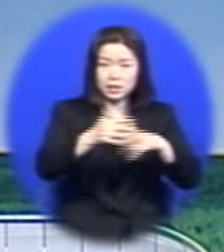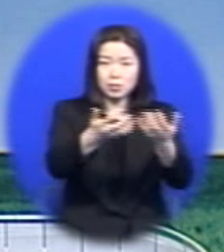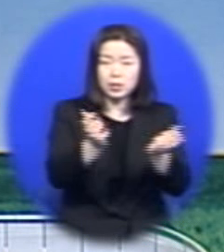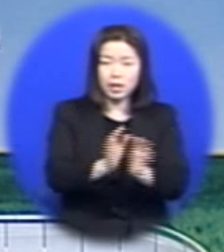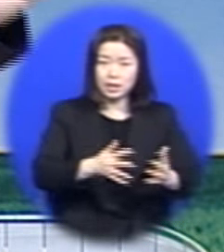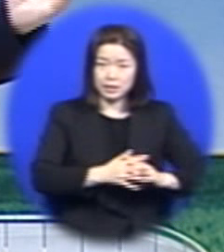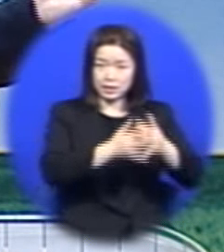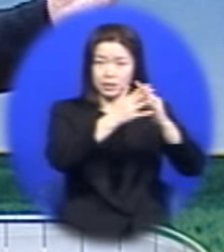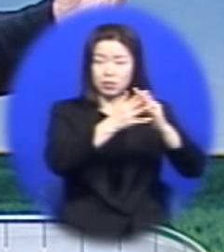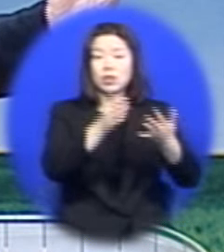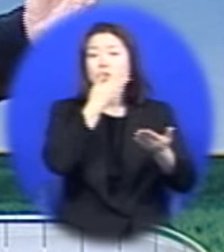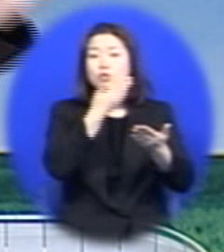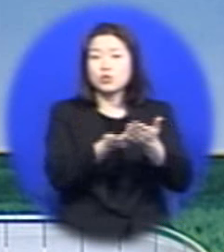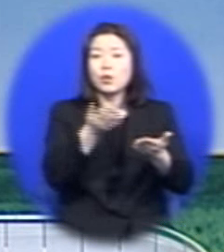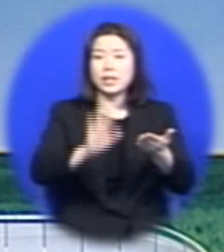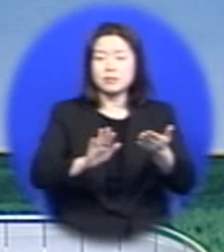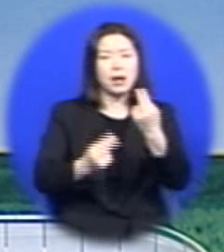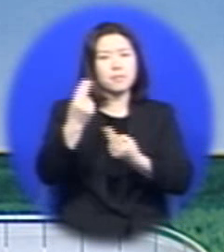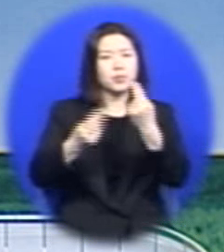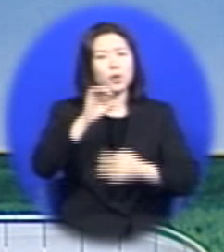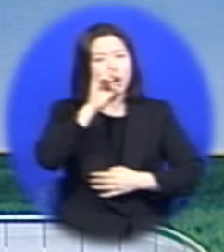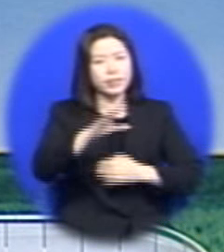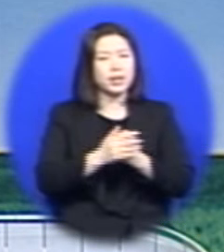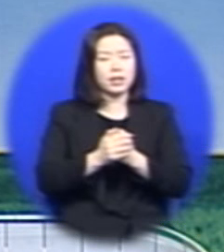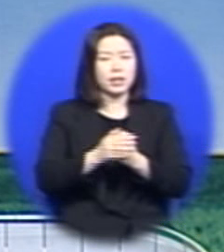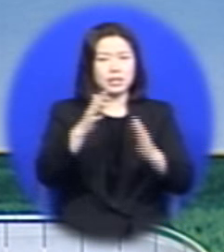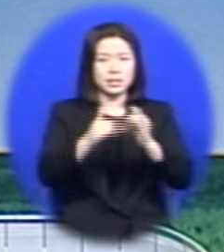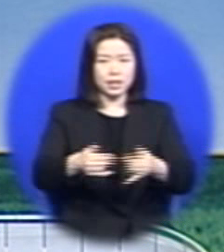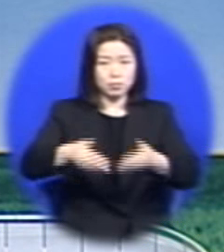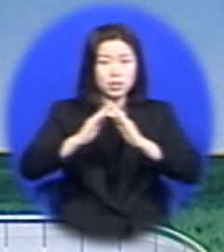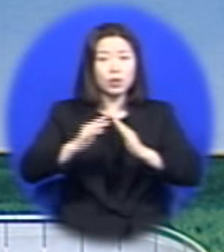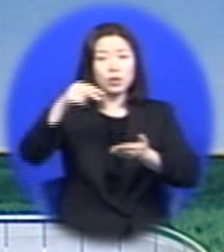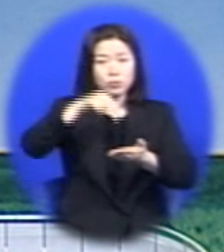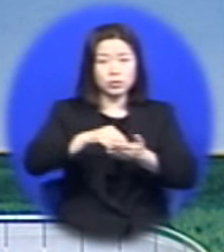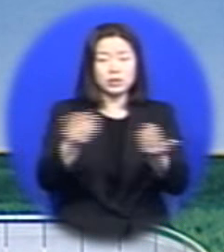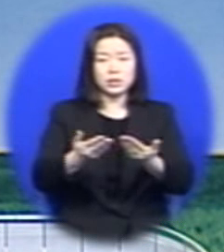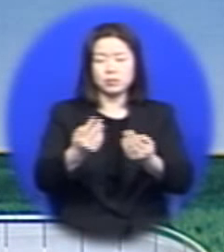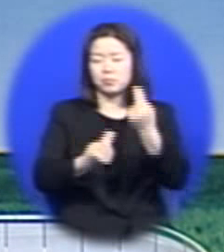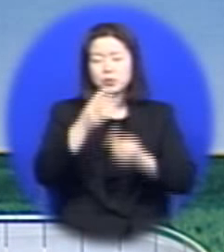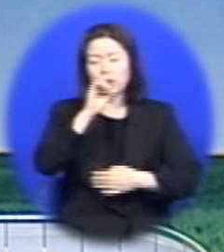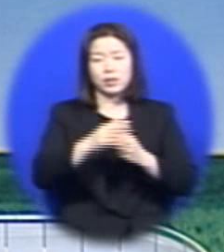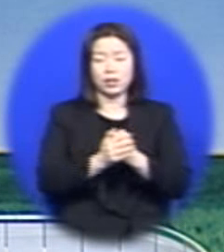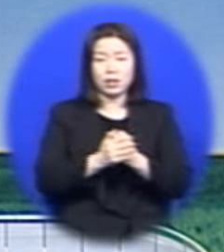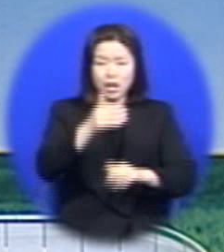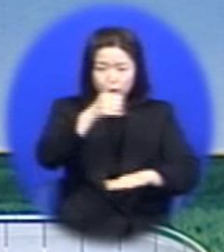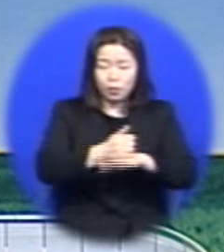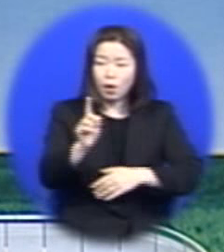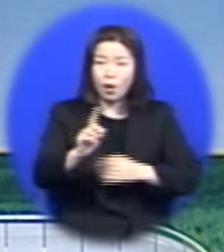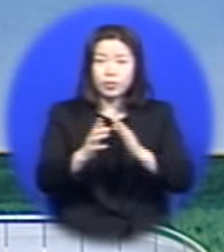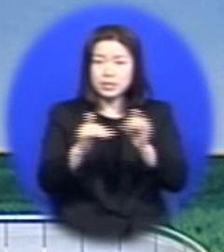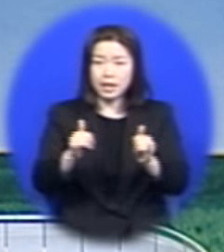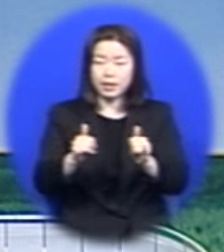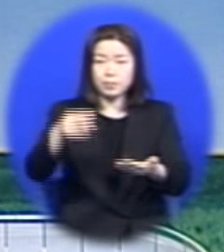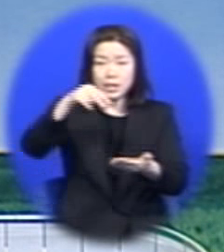예배당을 짓는 거 중요하지만 비교가 안 돼요. 사람을 세우는 일은 결국은 어떤 사람을 세웠느냐에 따라 그